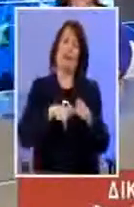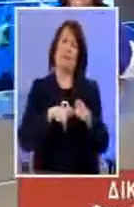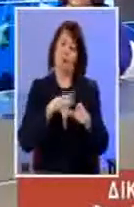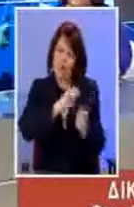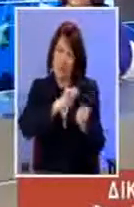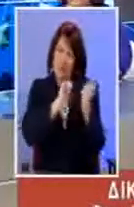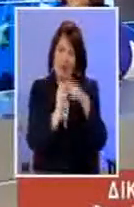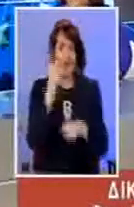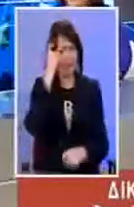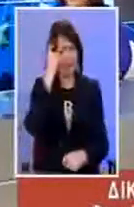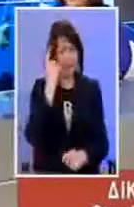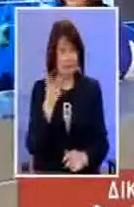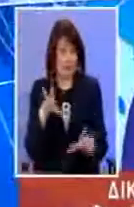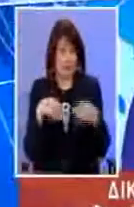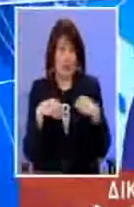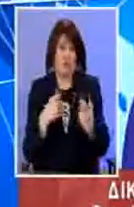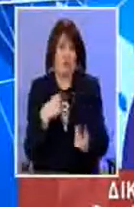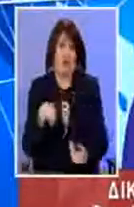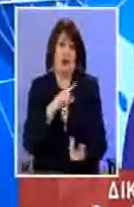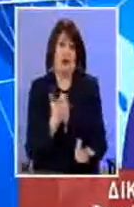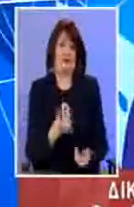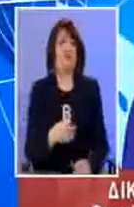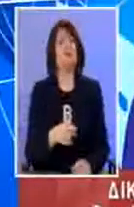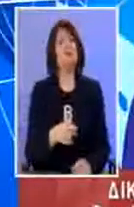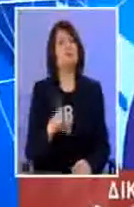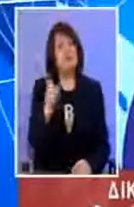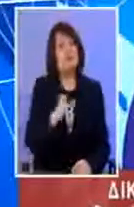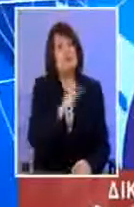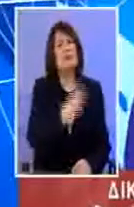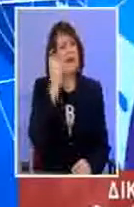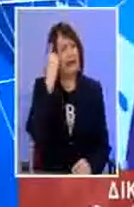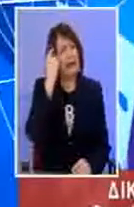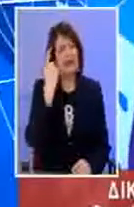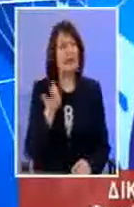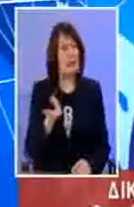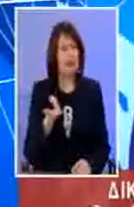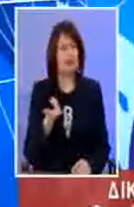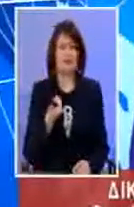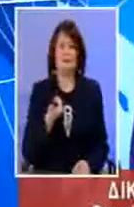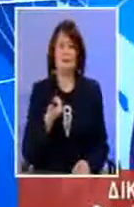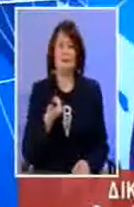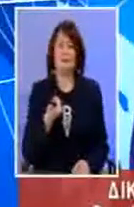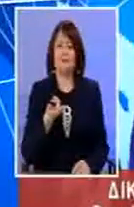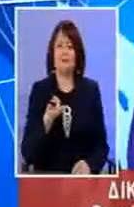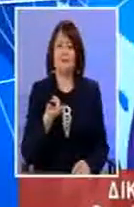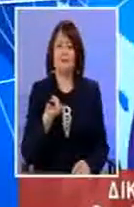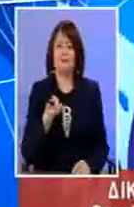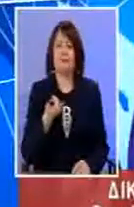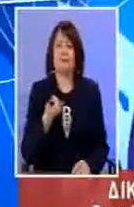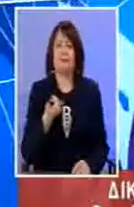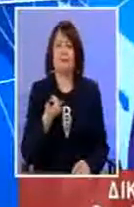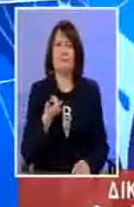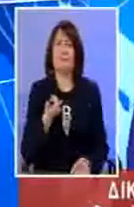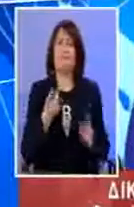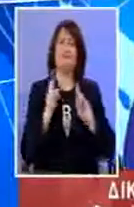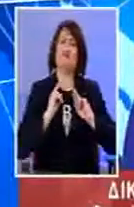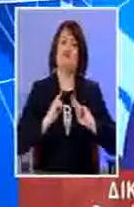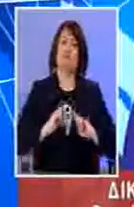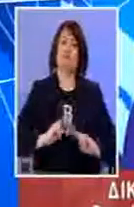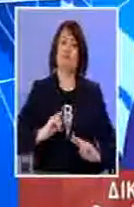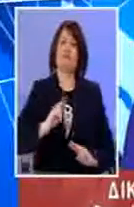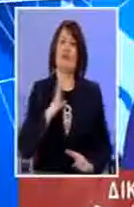Δηλαδή άρχισε να γίνεται αντιληπτό ότι αυτή η έννοια της απόλαυσης των ατομικών